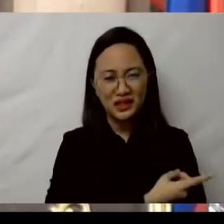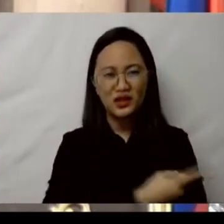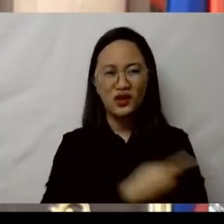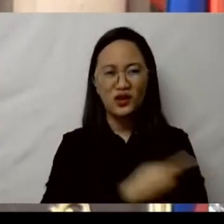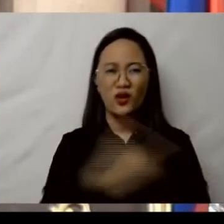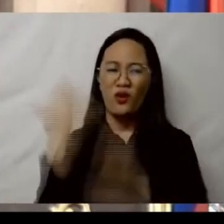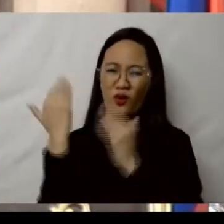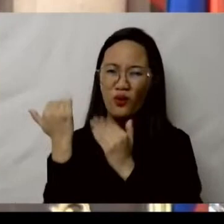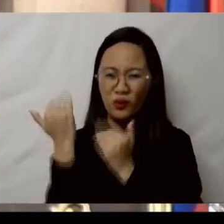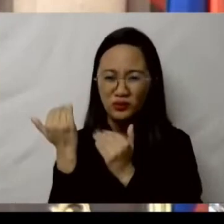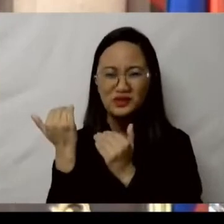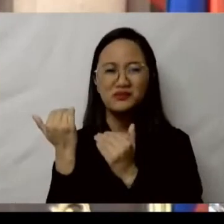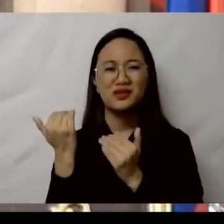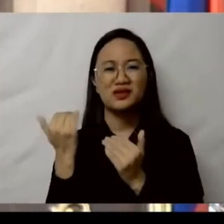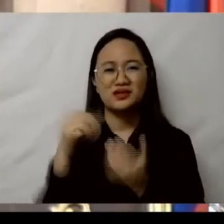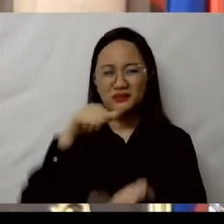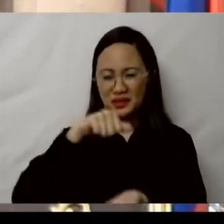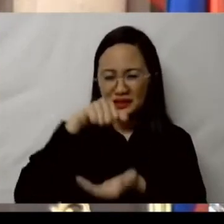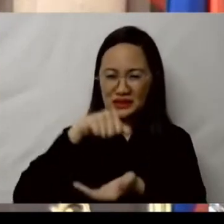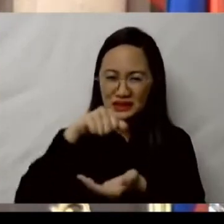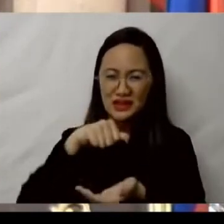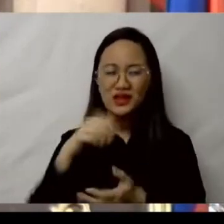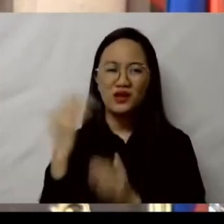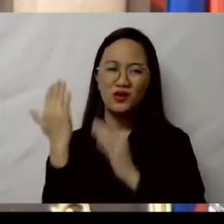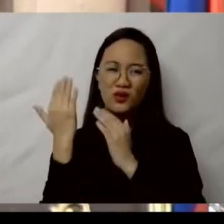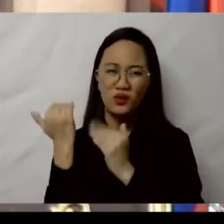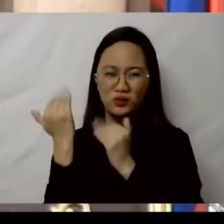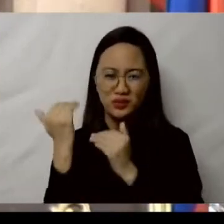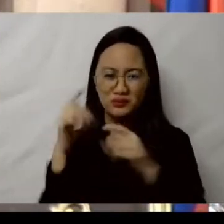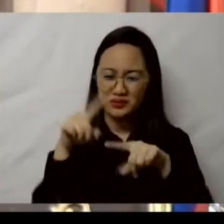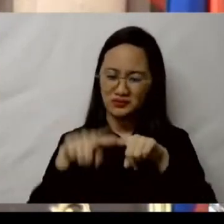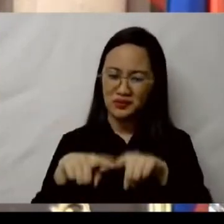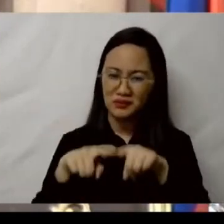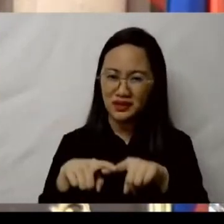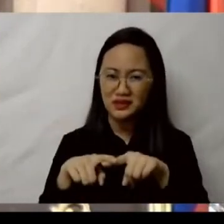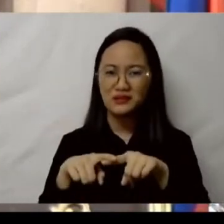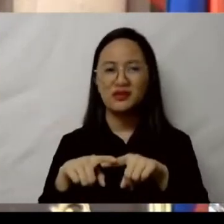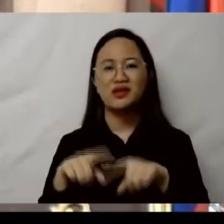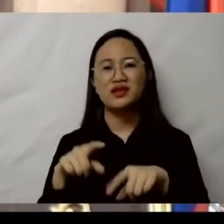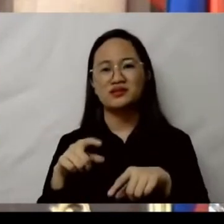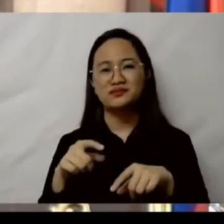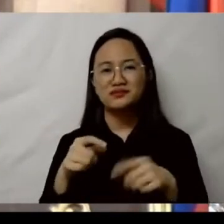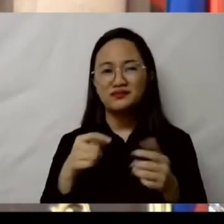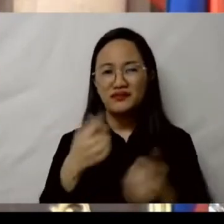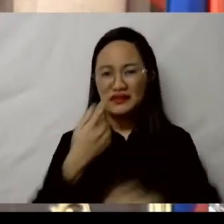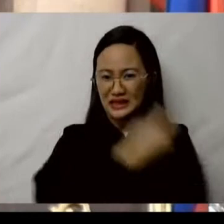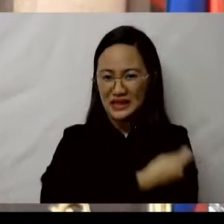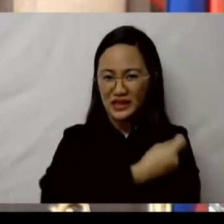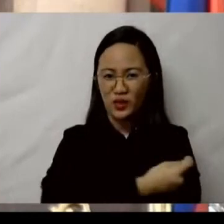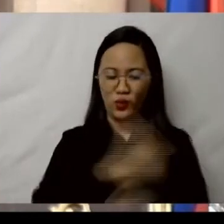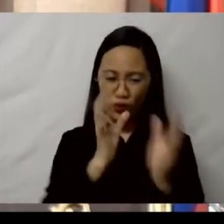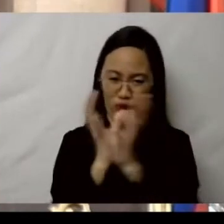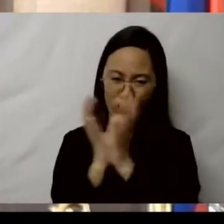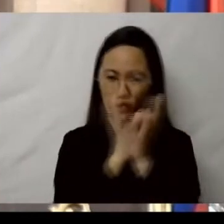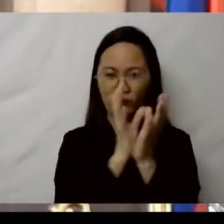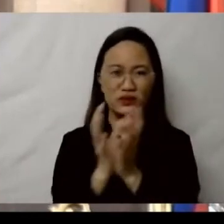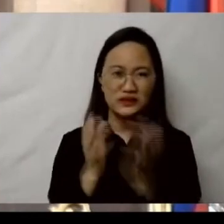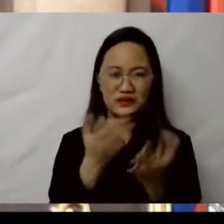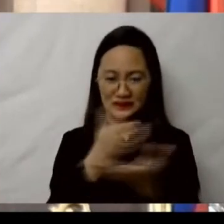mga may mabubuting loob, umaasa sa mga community pantry. Ang daming nagugutom.